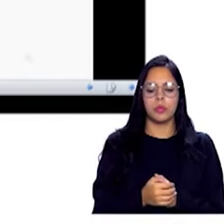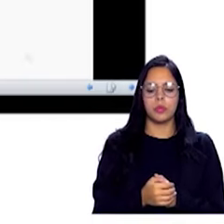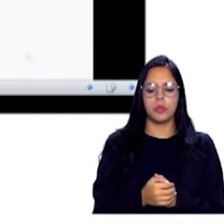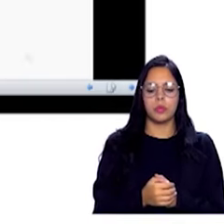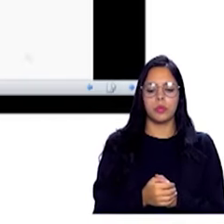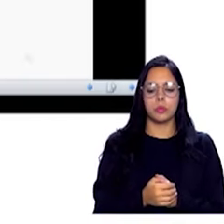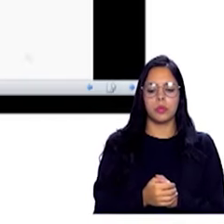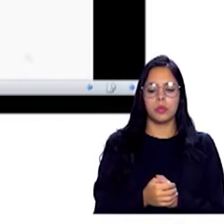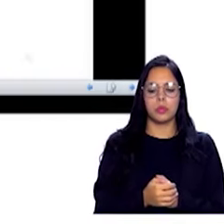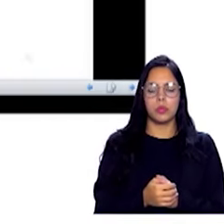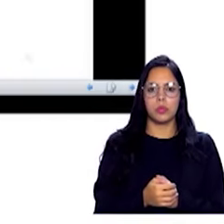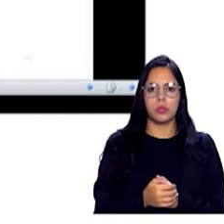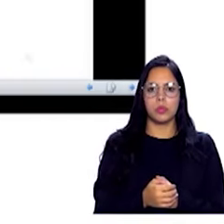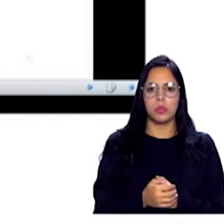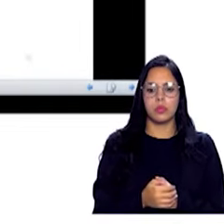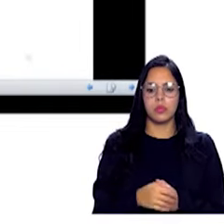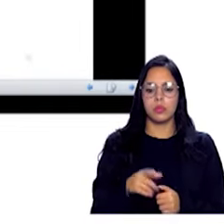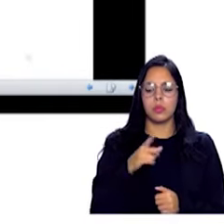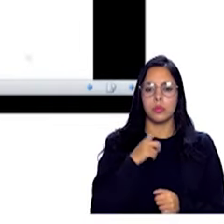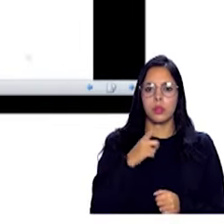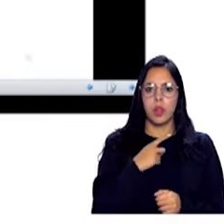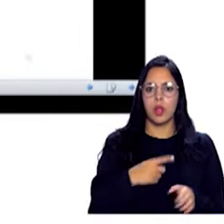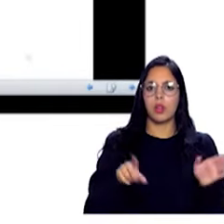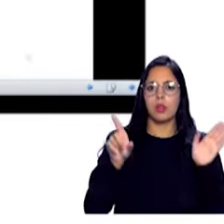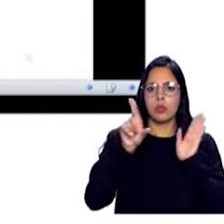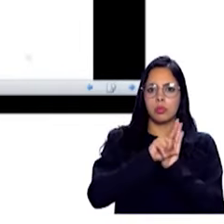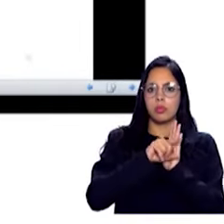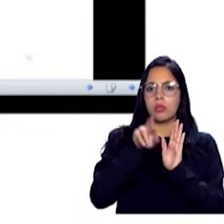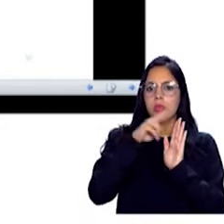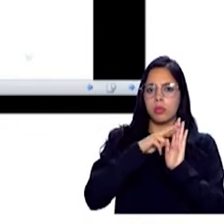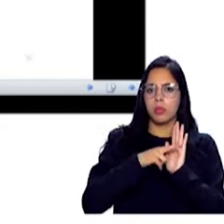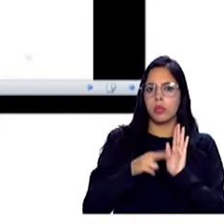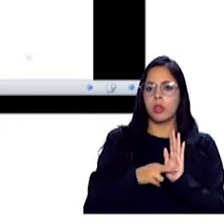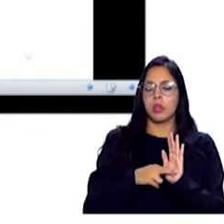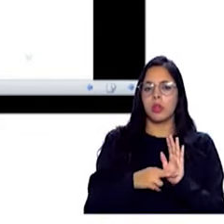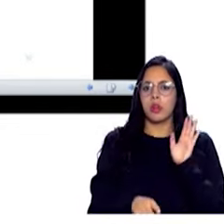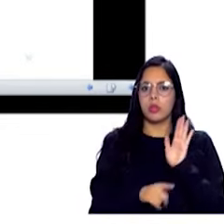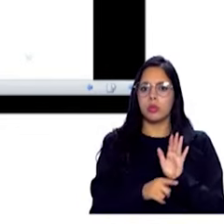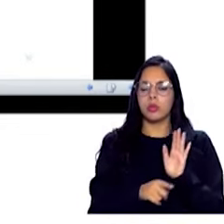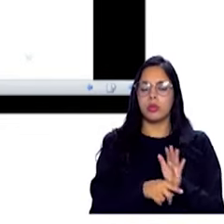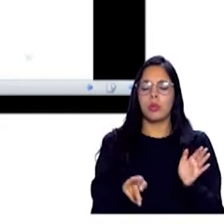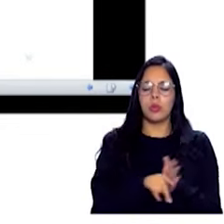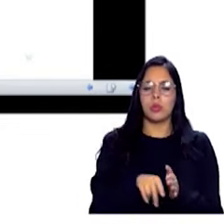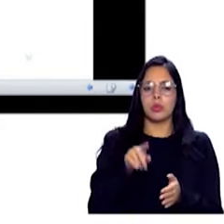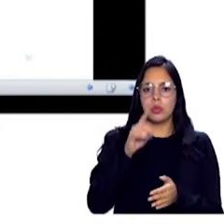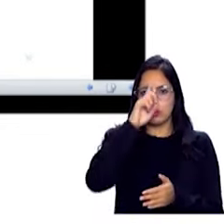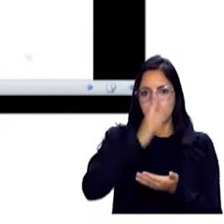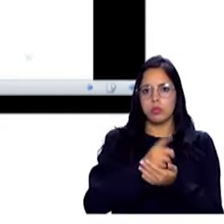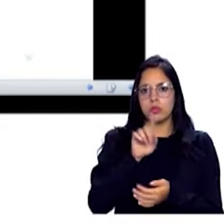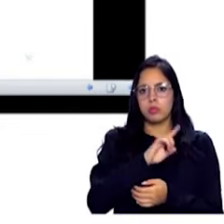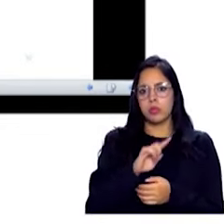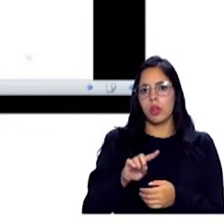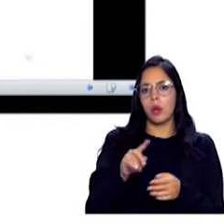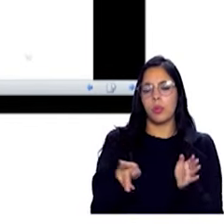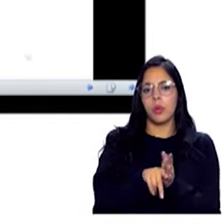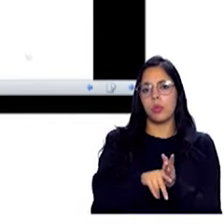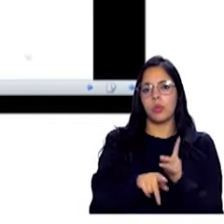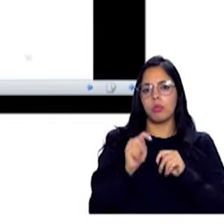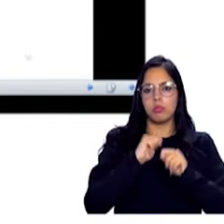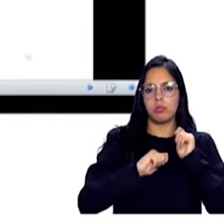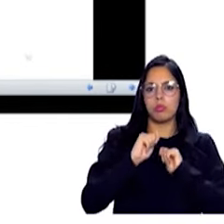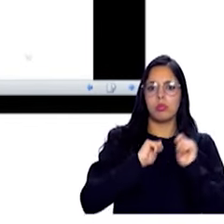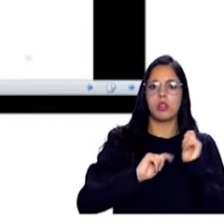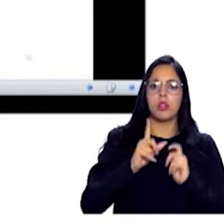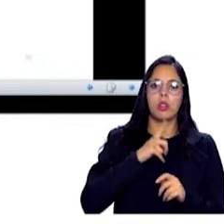sono norme che attributi di cassazione un ruolo di controllo Sul caso concreto specificamente la corte ha Il compito di